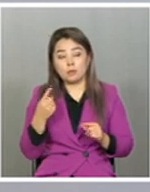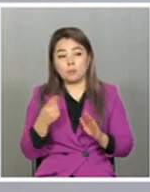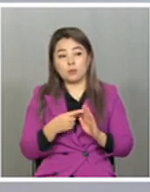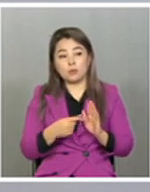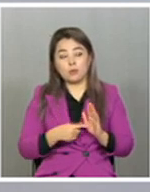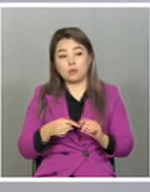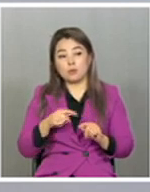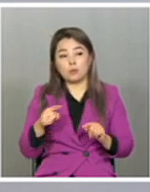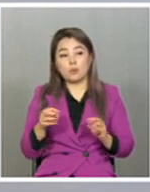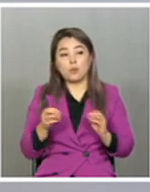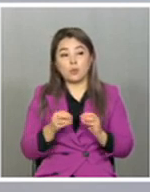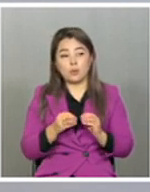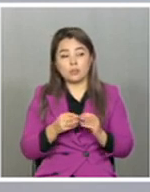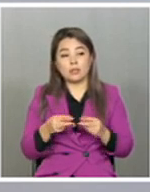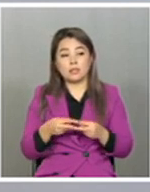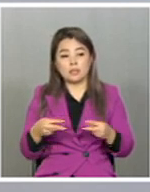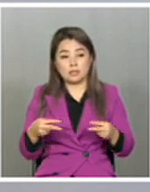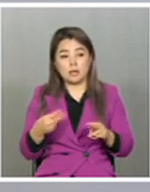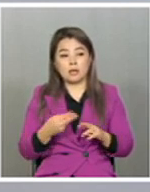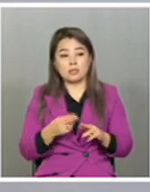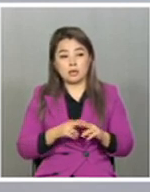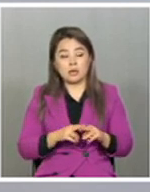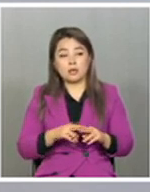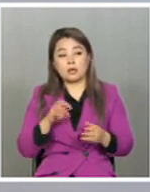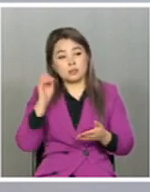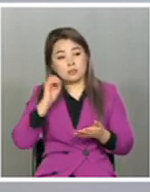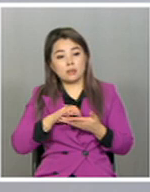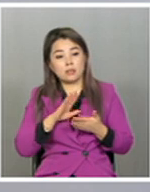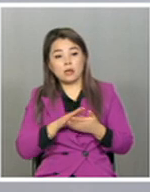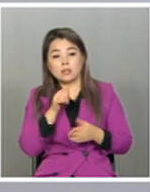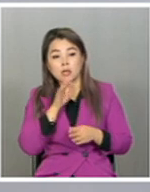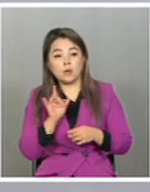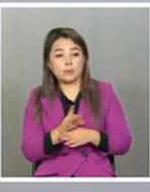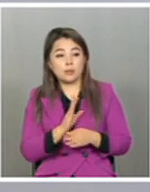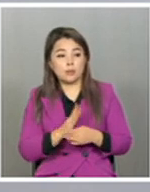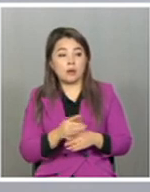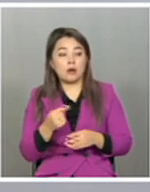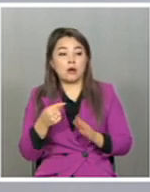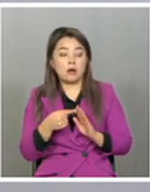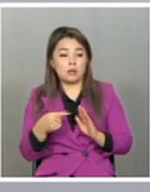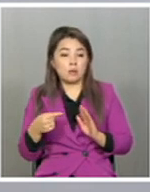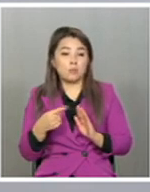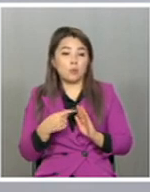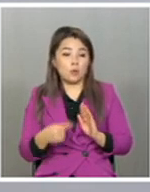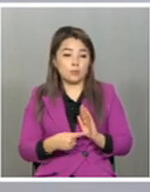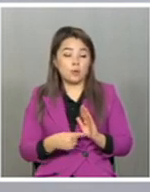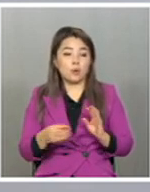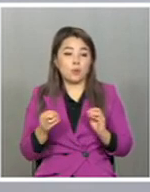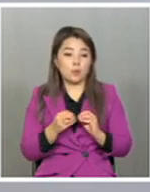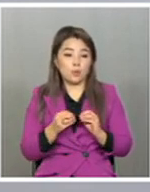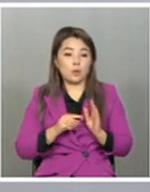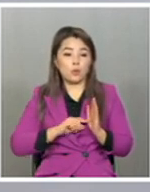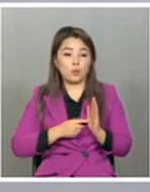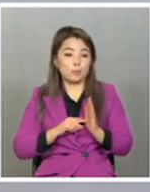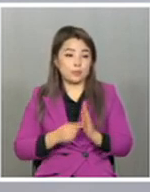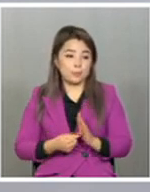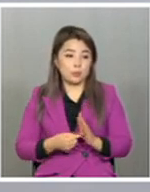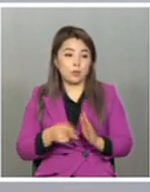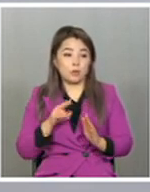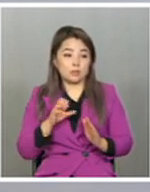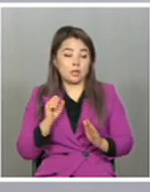түбір астына 10-ға тең болады. Енді иррационалдықтан құтылайық, алымында бөлімінде түбір астында 10-ға көбейтсек, косинус